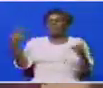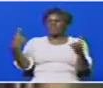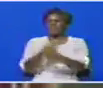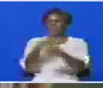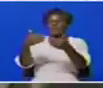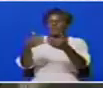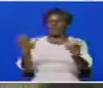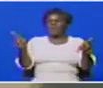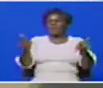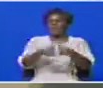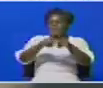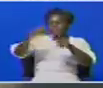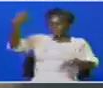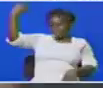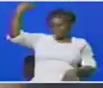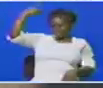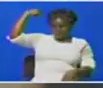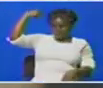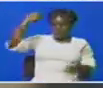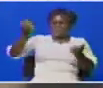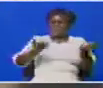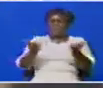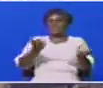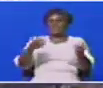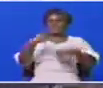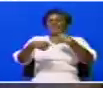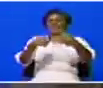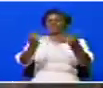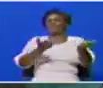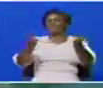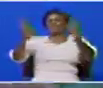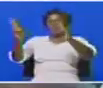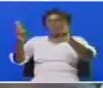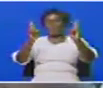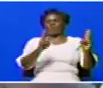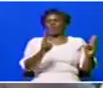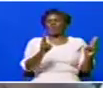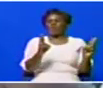yamefunguliwa, na pia nyuma yangu wapo wafanyabiashara ambao wanaendelea na biashara zao kama kawaida,